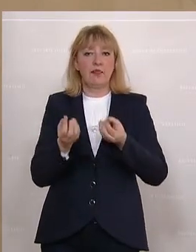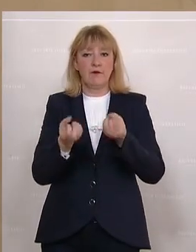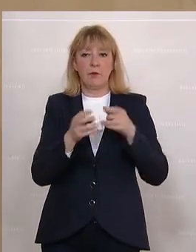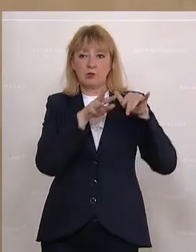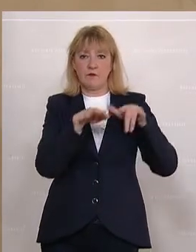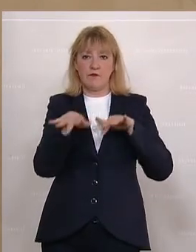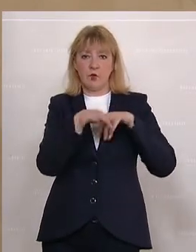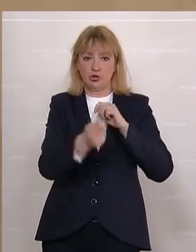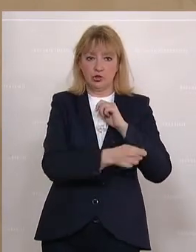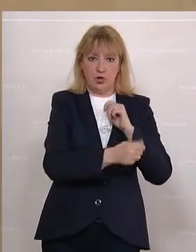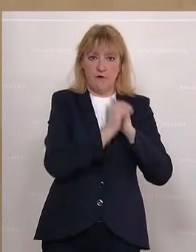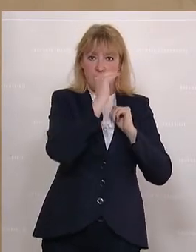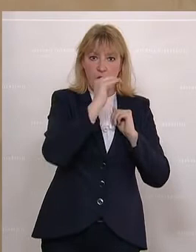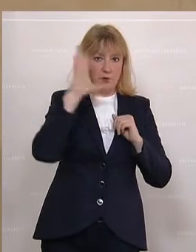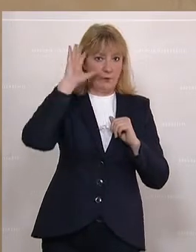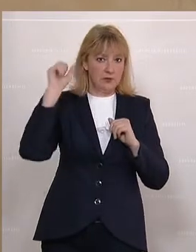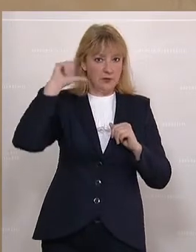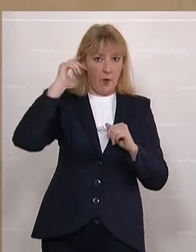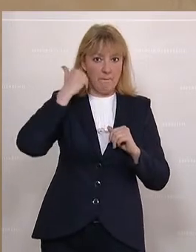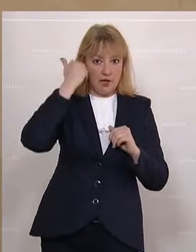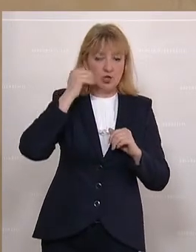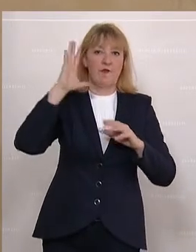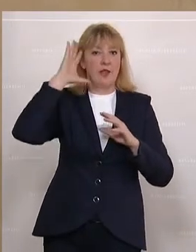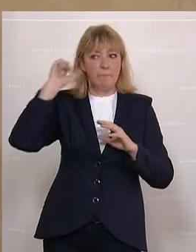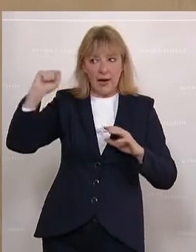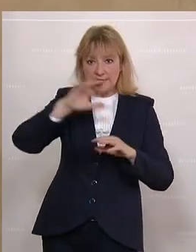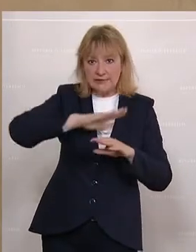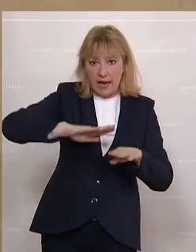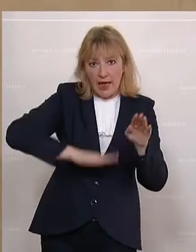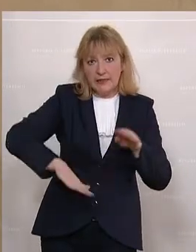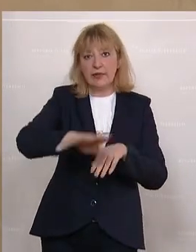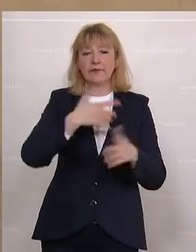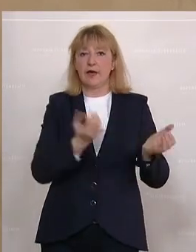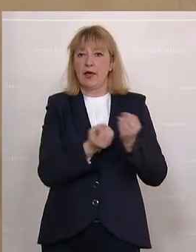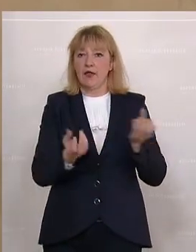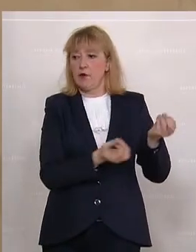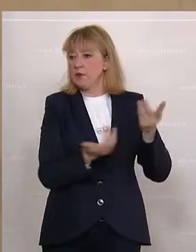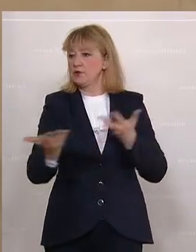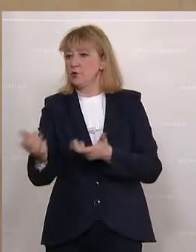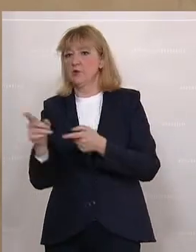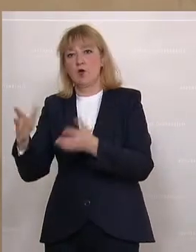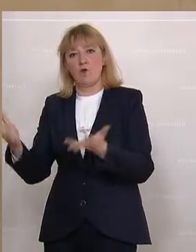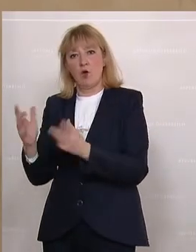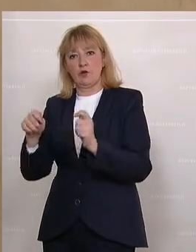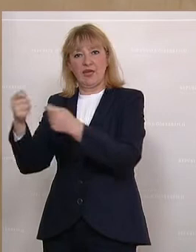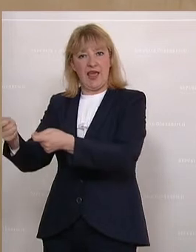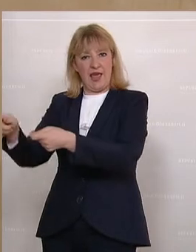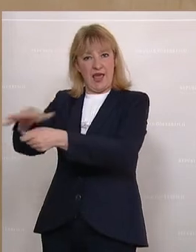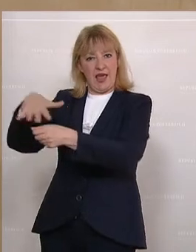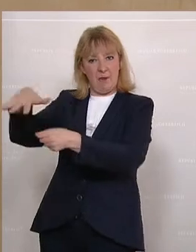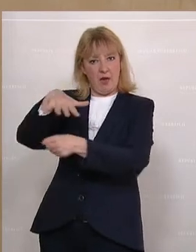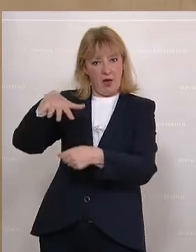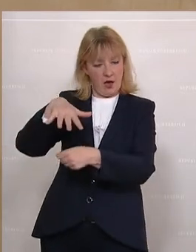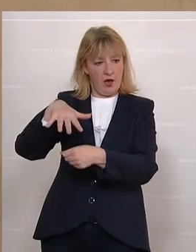von den strafbehörden von den bezirkshauptmannschaften magistrate das hier informationsfluss auch zu die fördergeber stellen zu